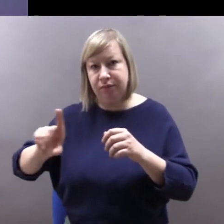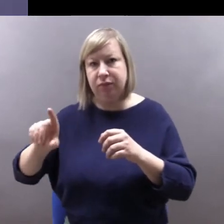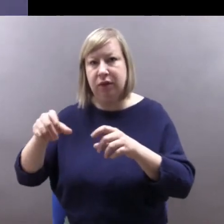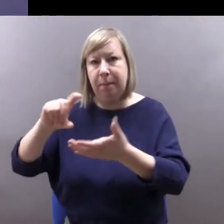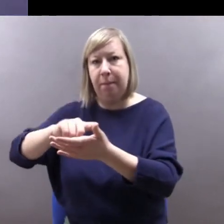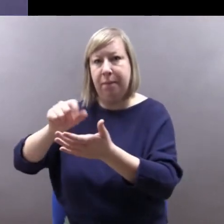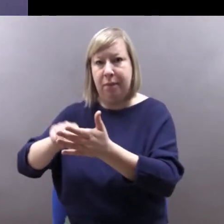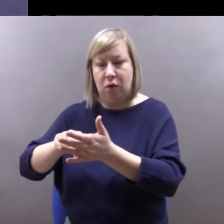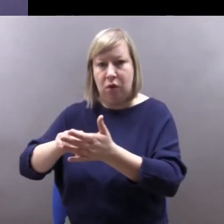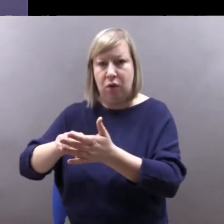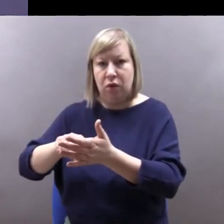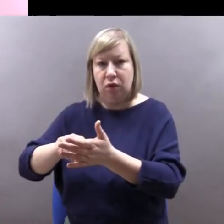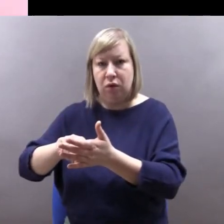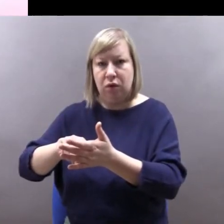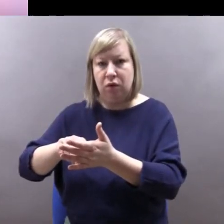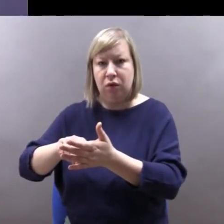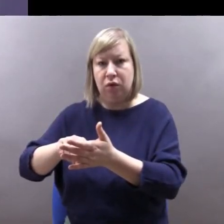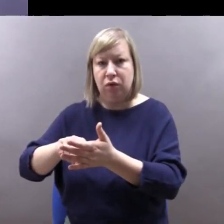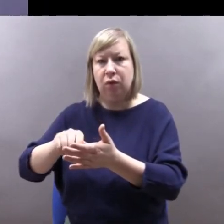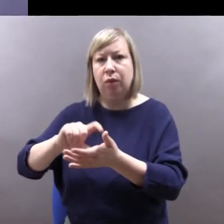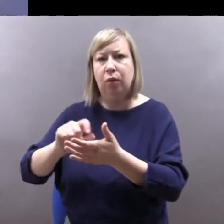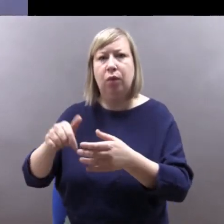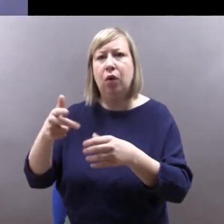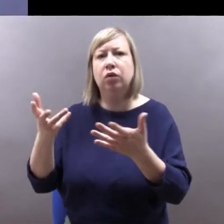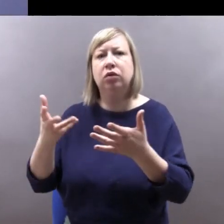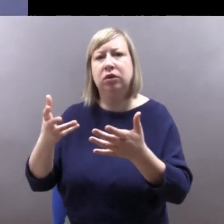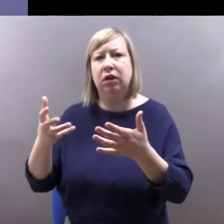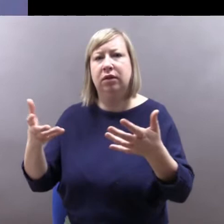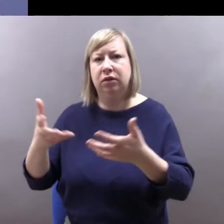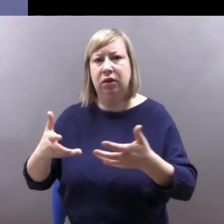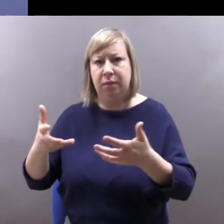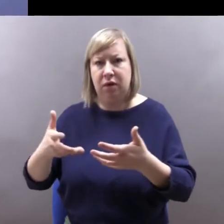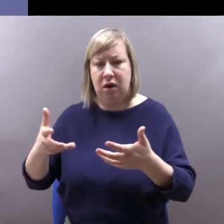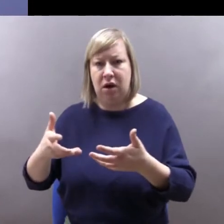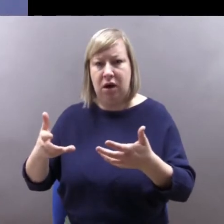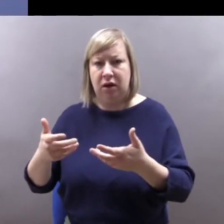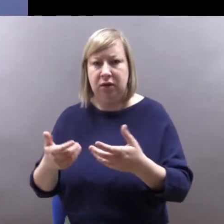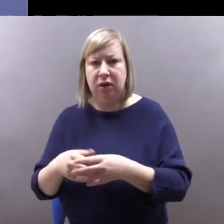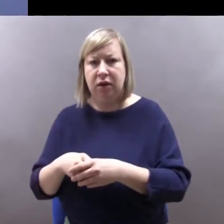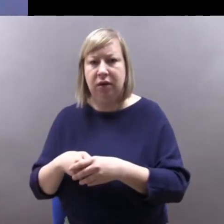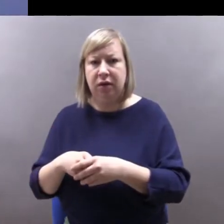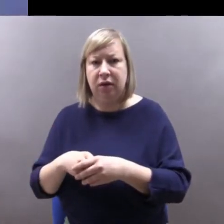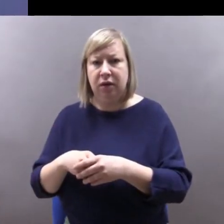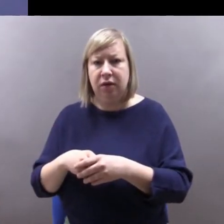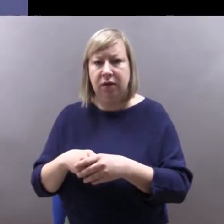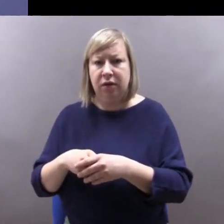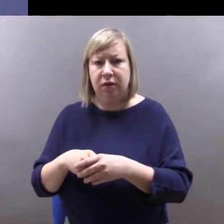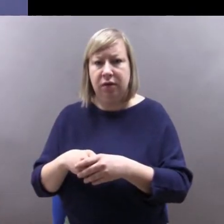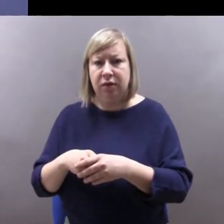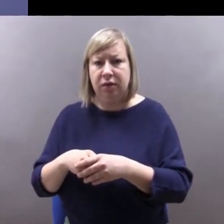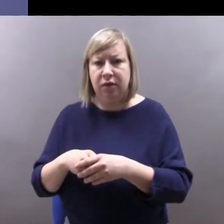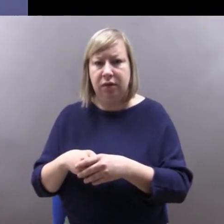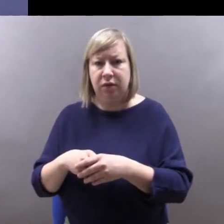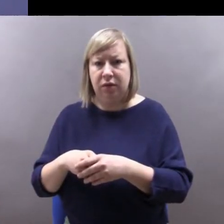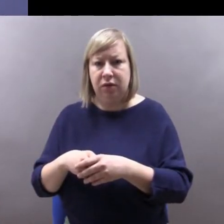jakiś pokój, gdzie tam są jakieś zebrania czy coś w tym stylu. Dlatego dzwoniąc do Narodowego